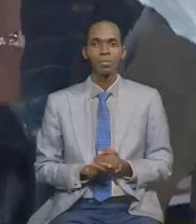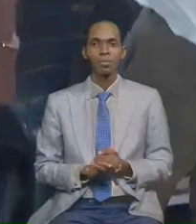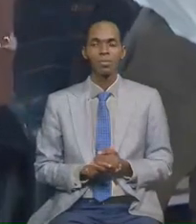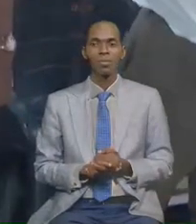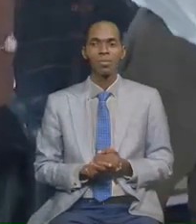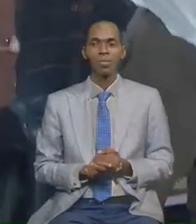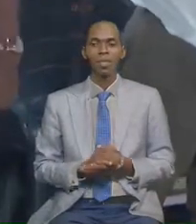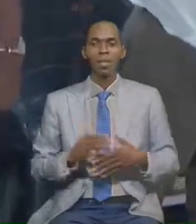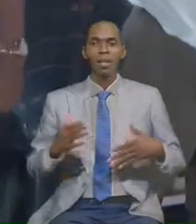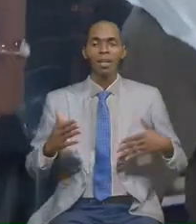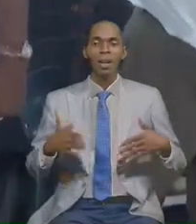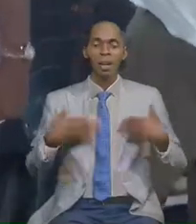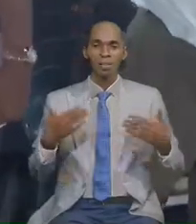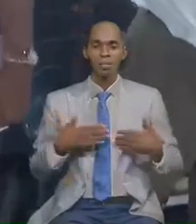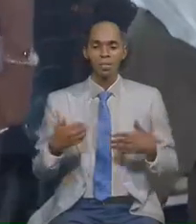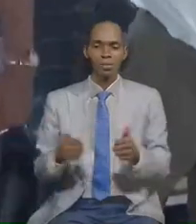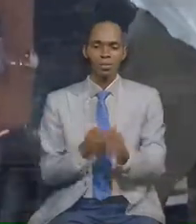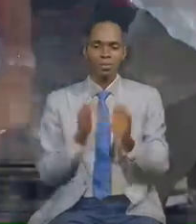Vous serez de bons disciples.